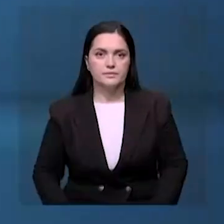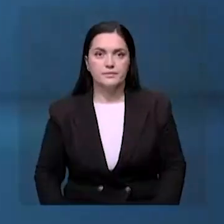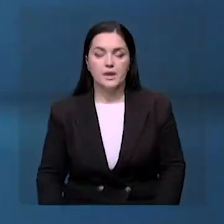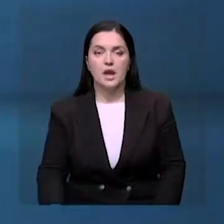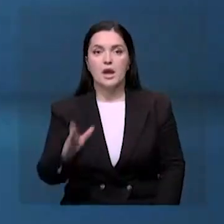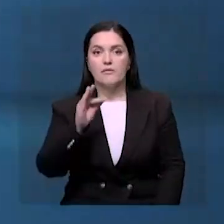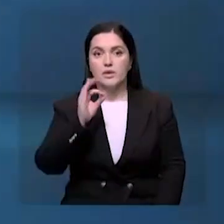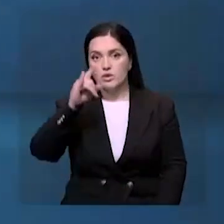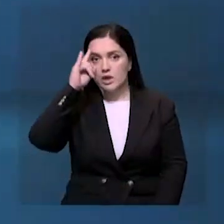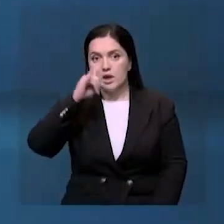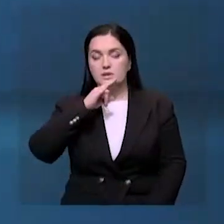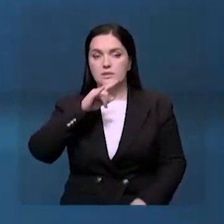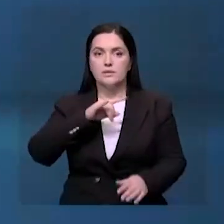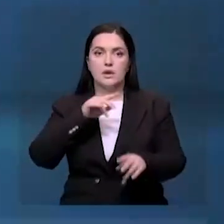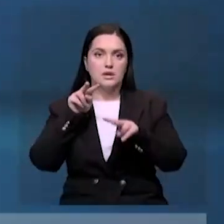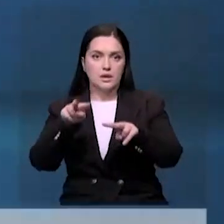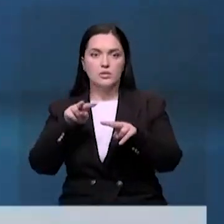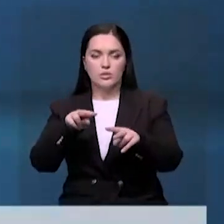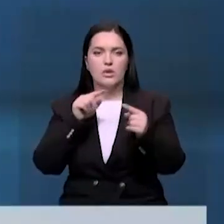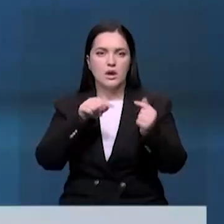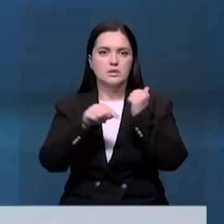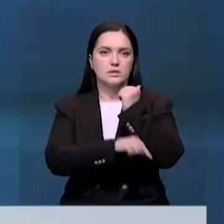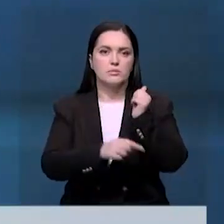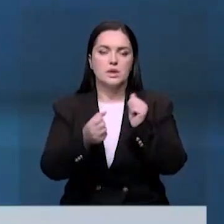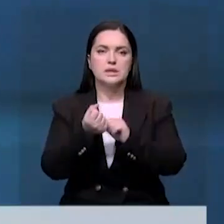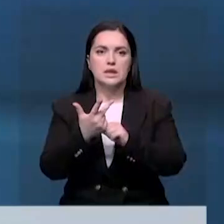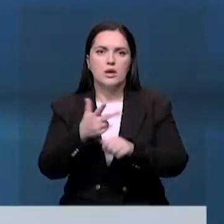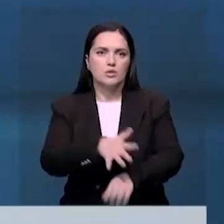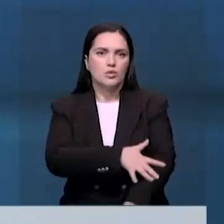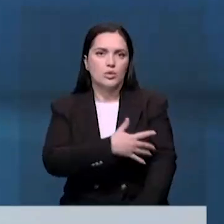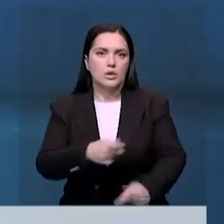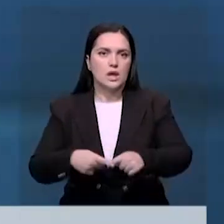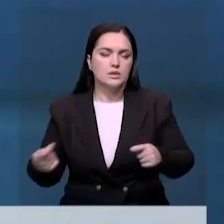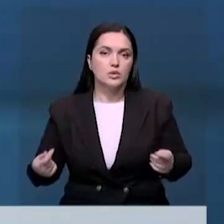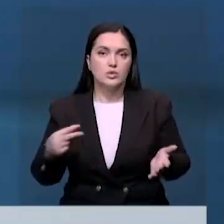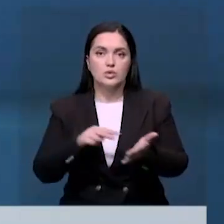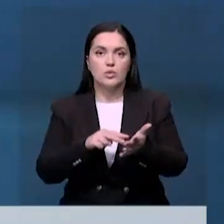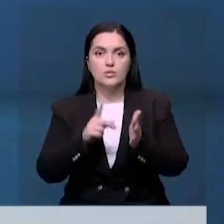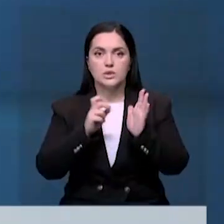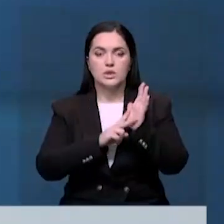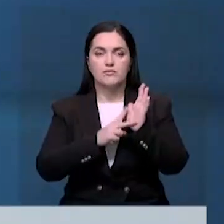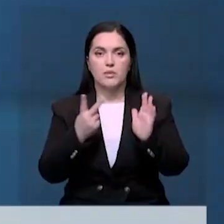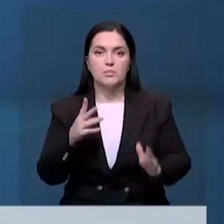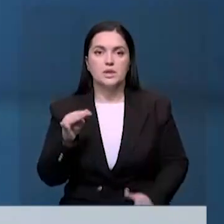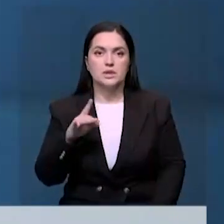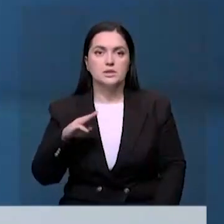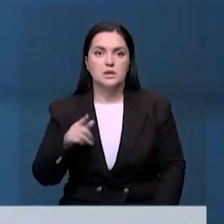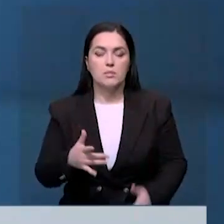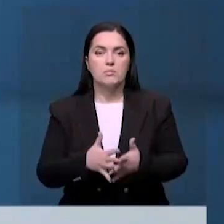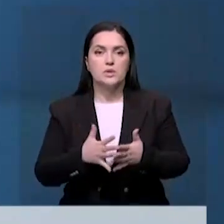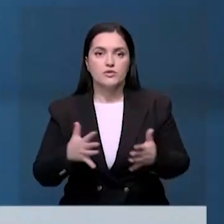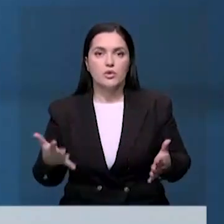На востоке Казахстана под контролем Антикора 13 долгостроев. Общая стоимость этих проектов 172 миллиарда